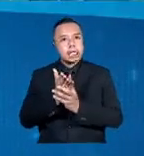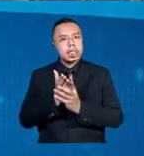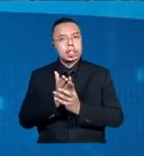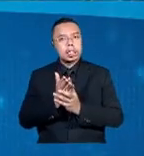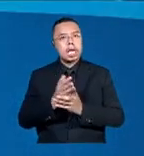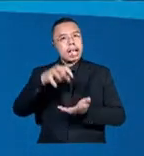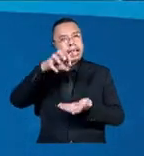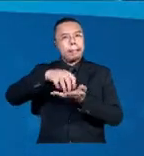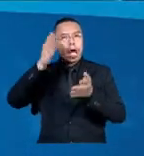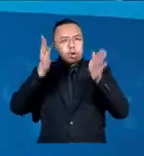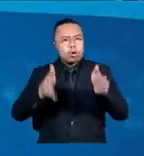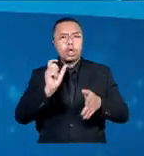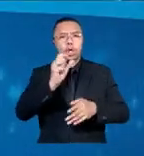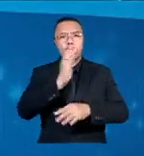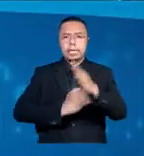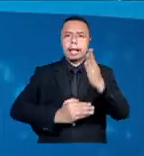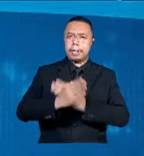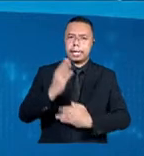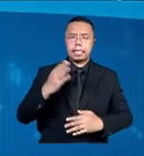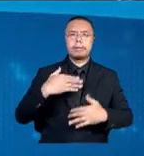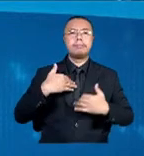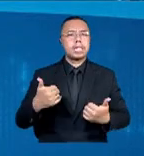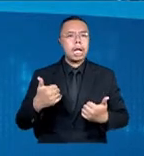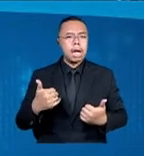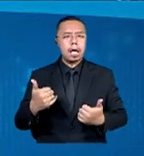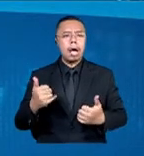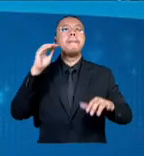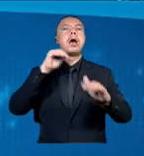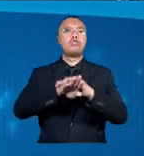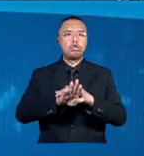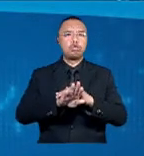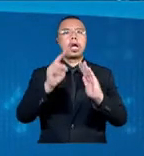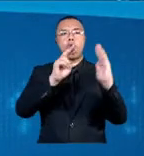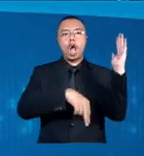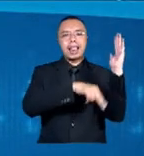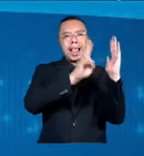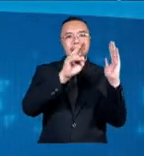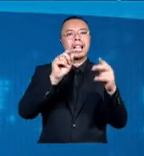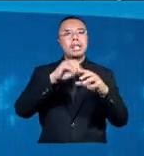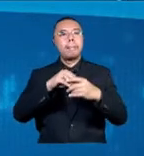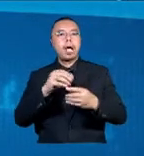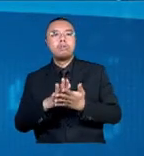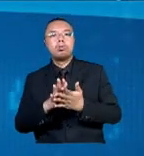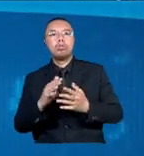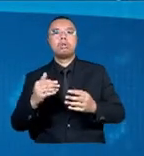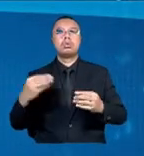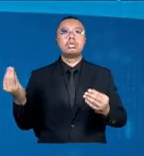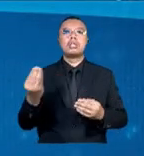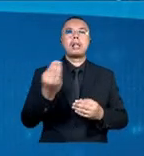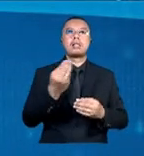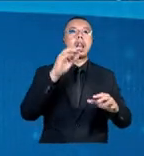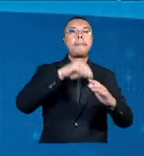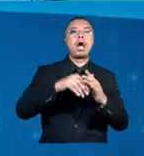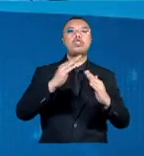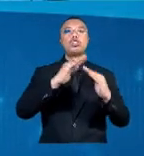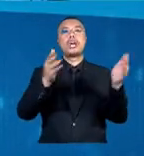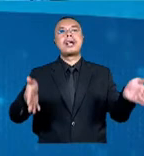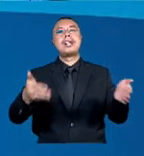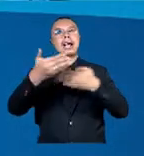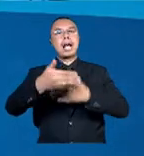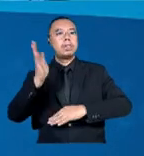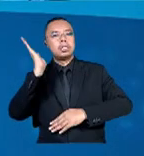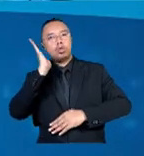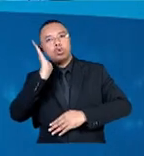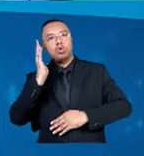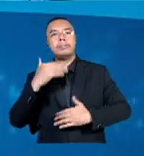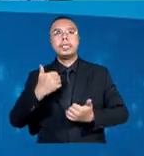khusus untuk para disabilitas bisa masuk ke hotel dan juga ke kamar-kamar,